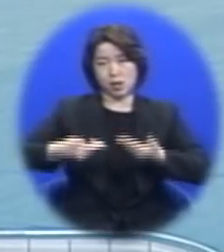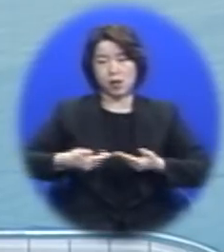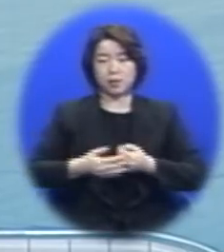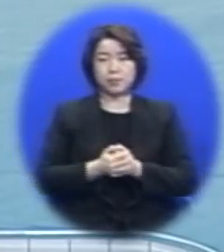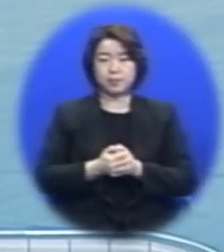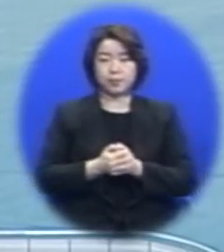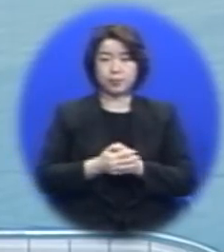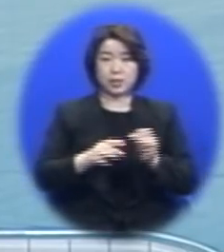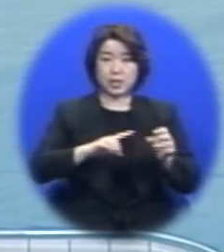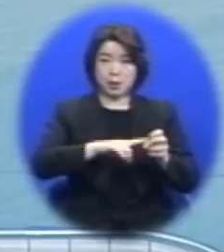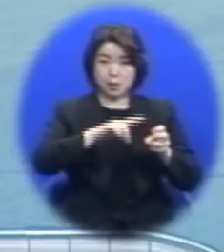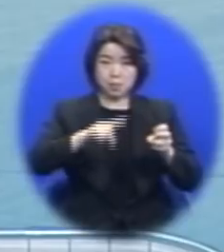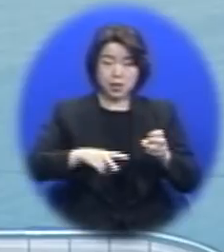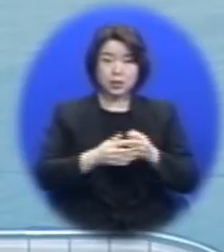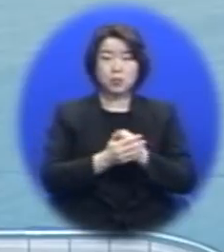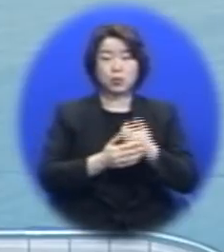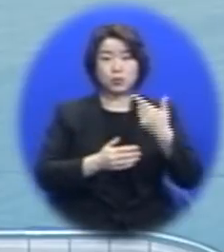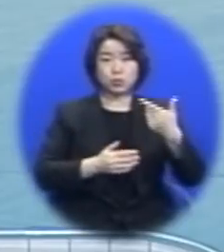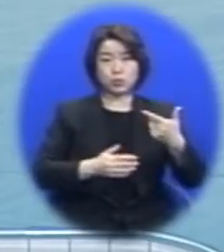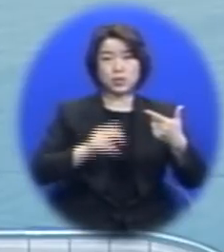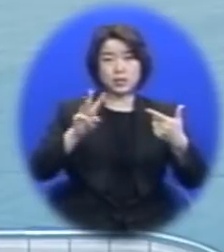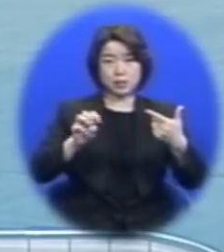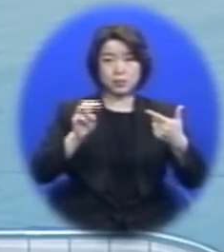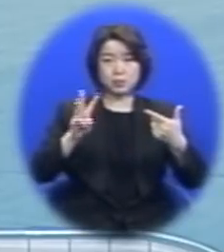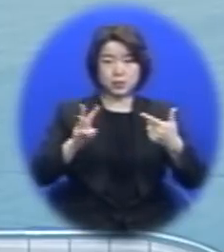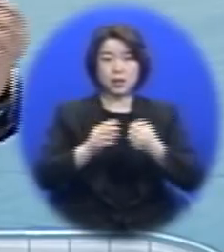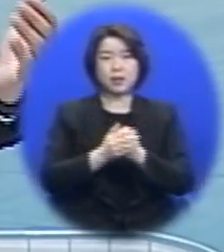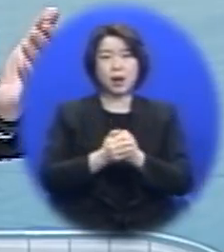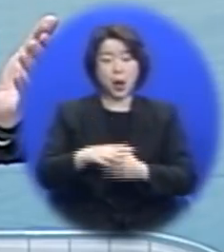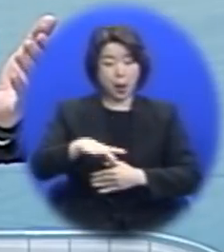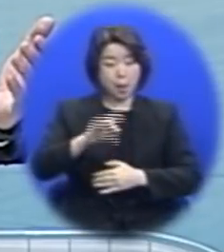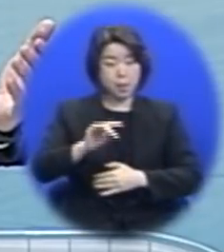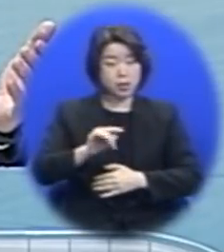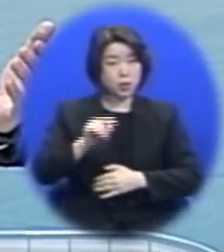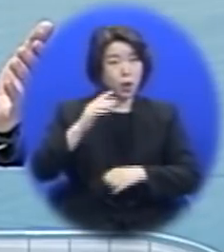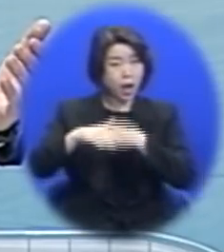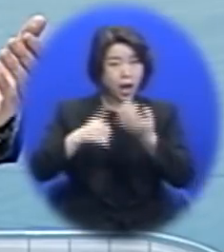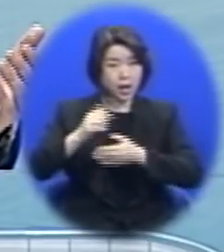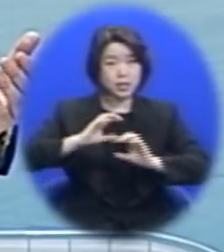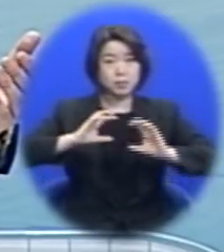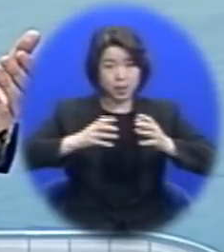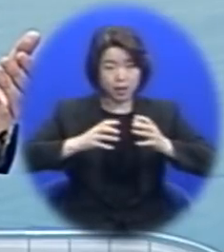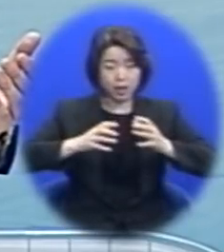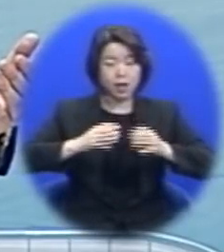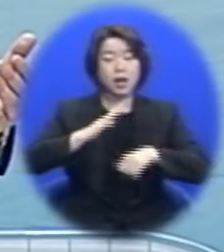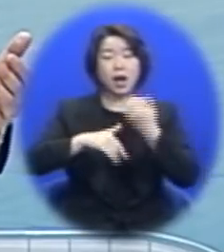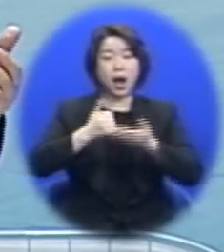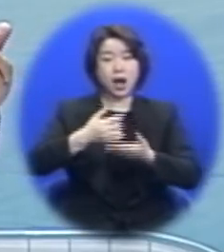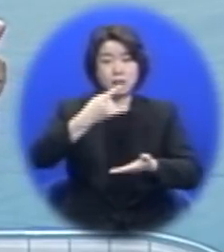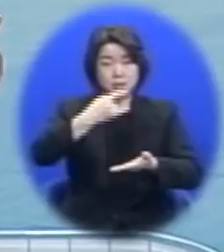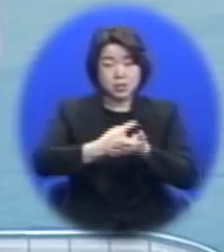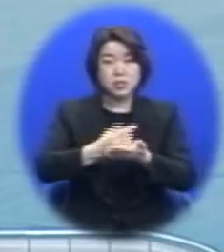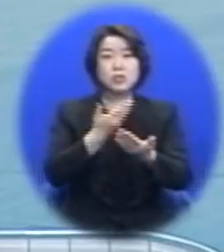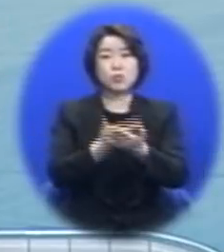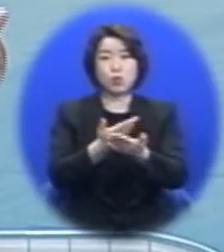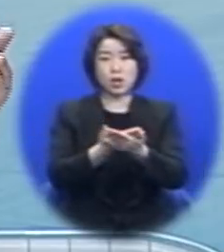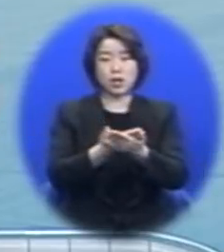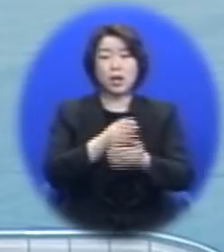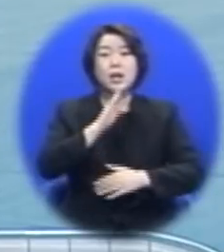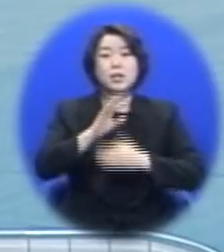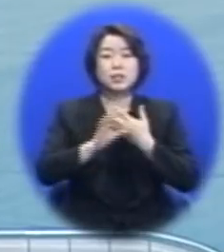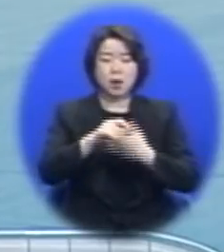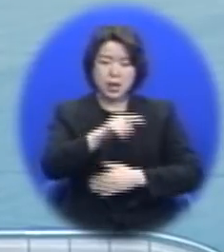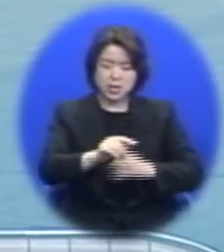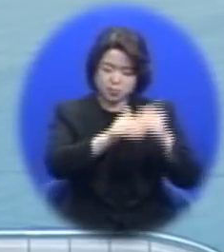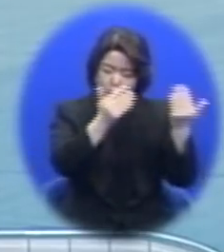마태복음 6장 33절입니다. 먼저 그의 나라와 그의 의를 구하라. 그리하면 이 모든